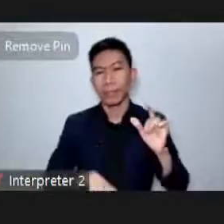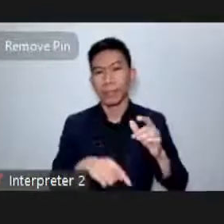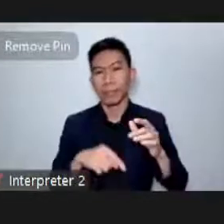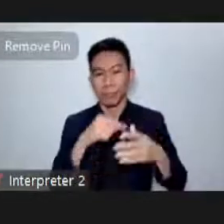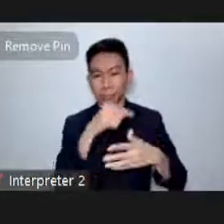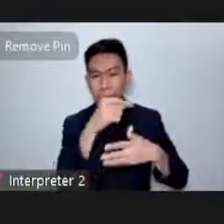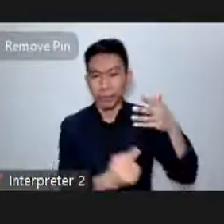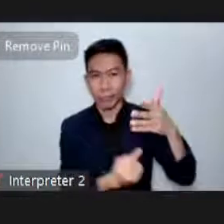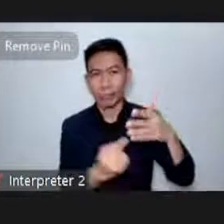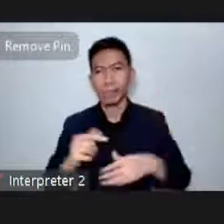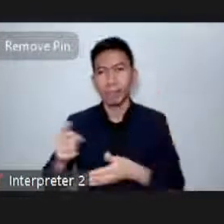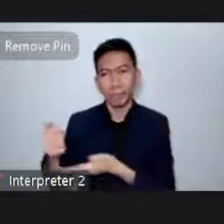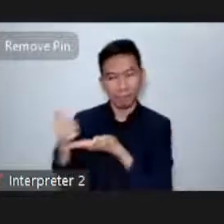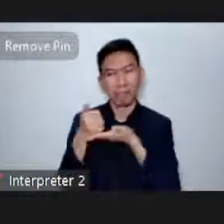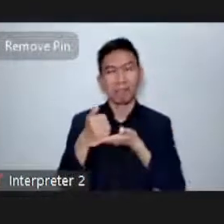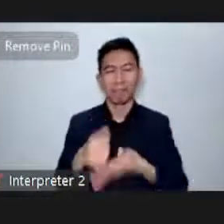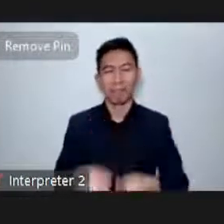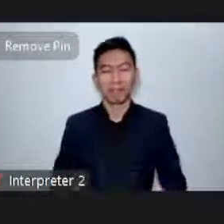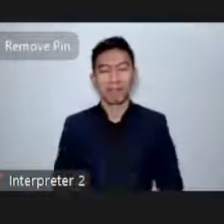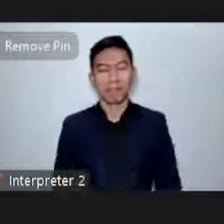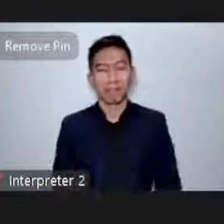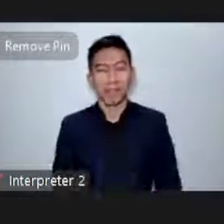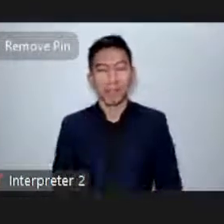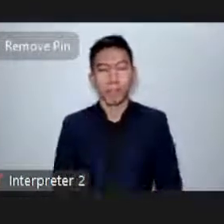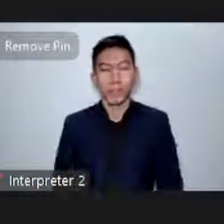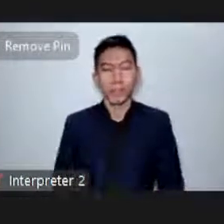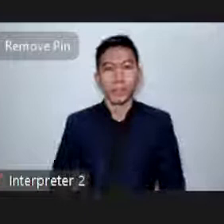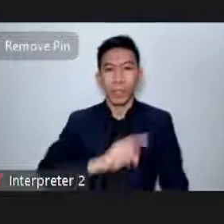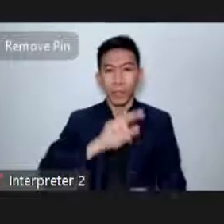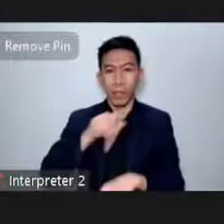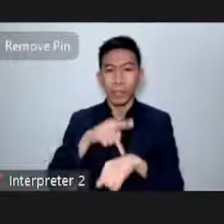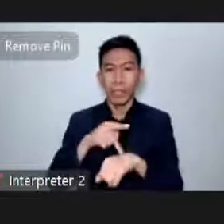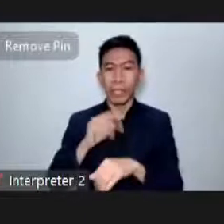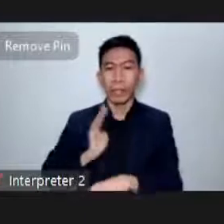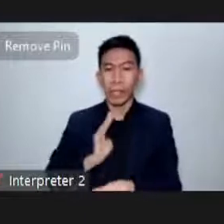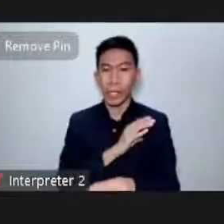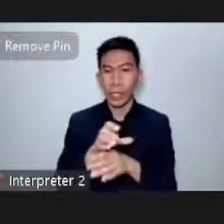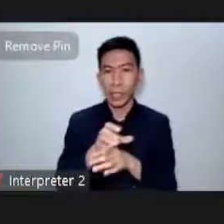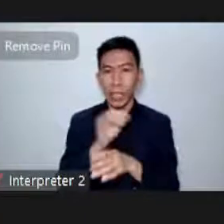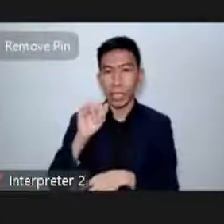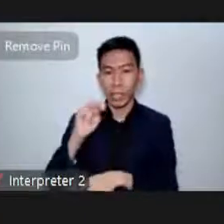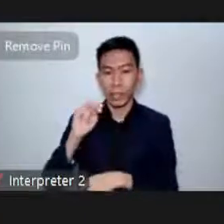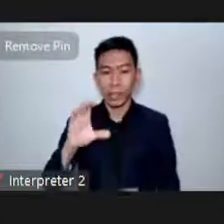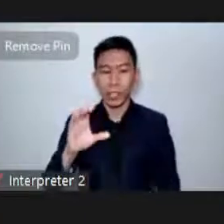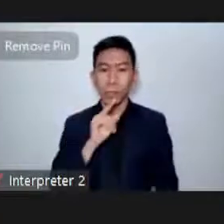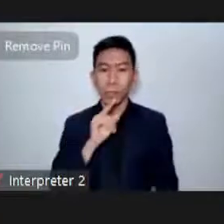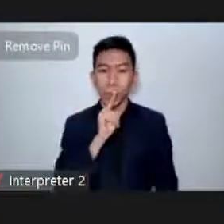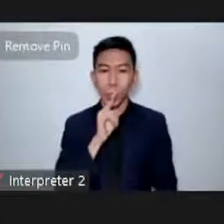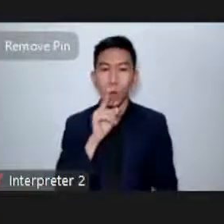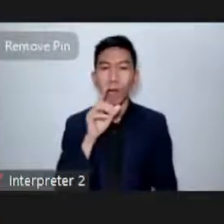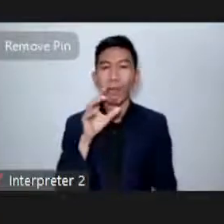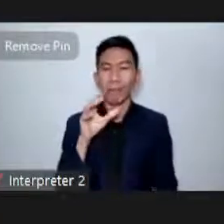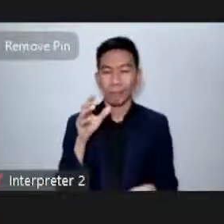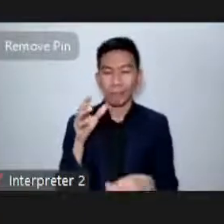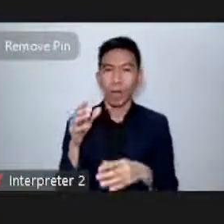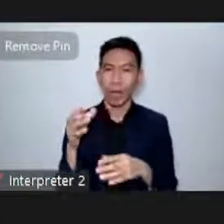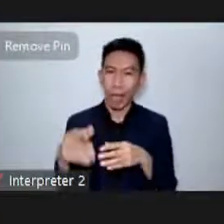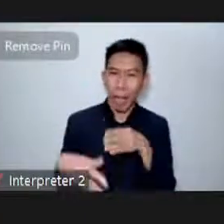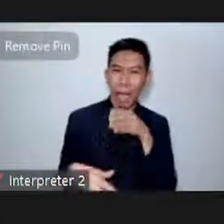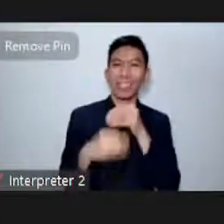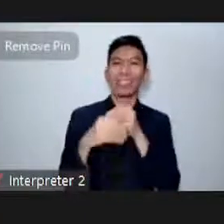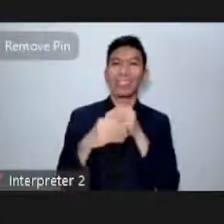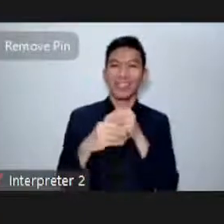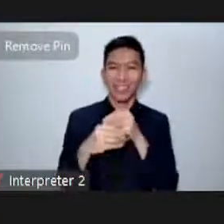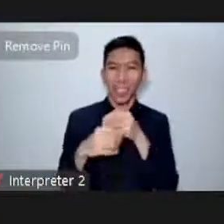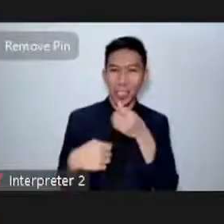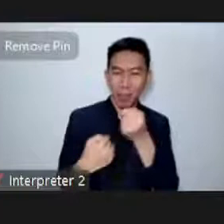Kasuso Foundation o ang Philippine Breast Care Incorporated ang nagdugtong ng buhay ko.